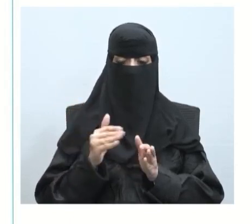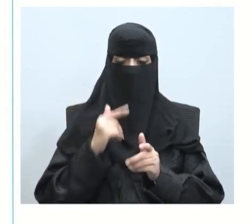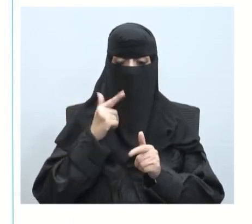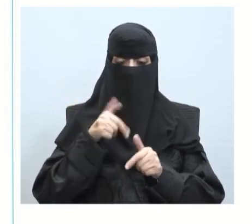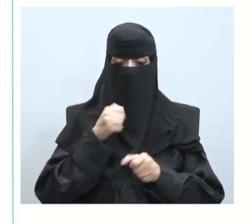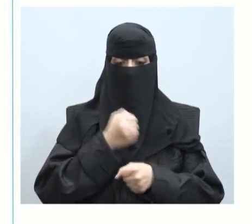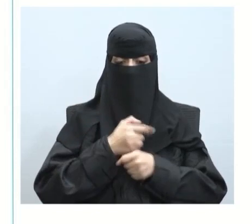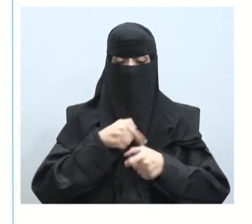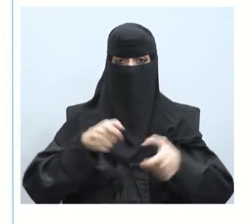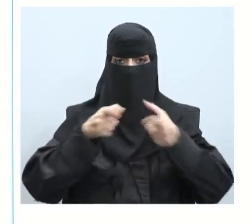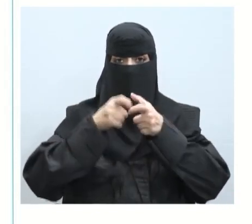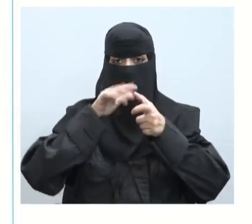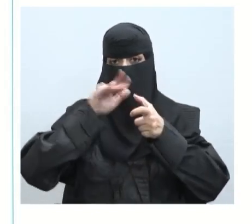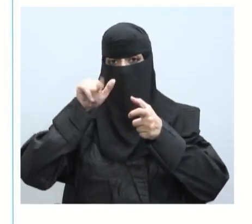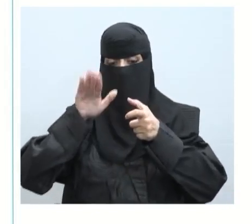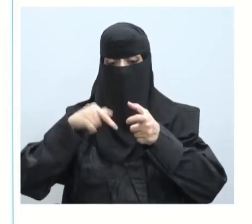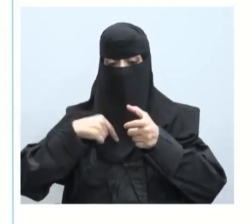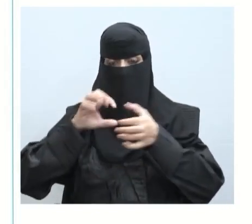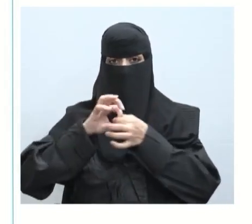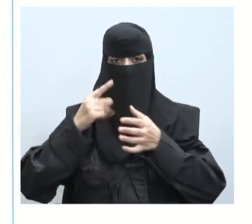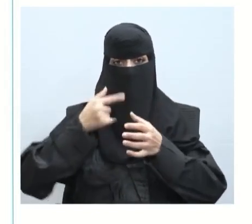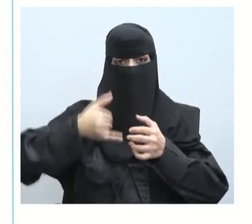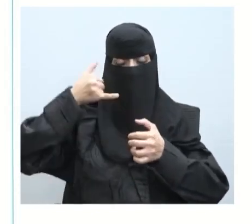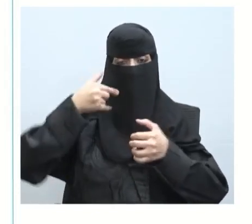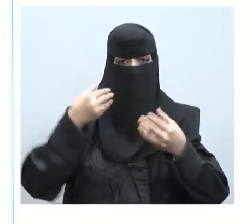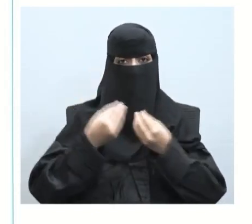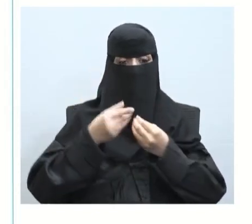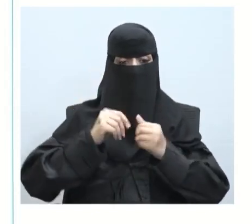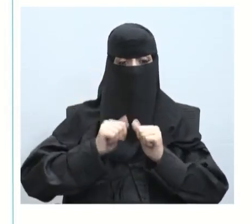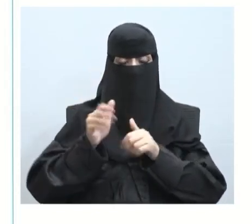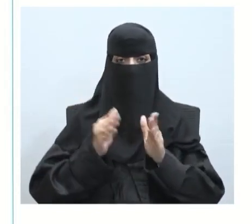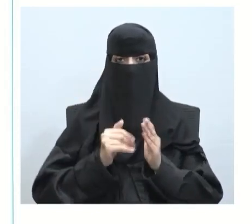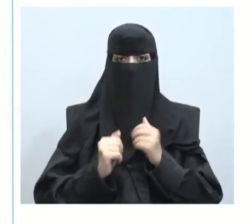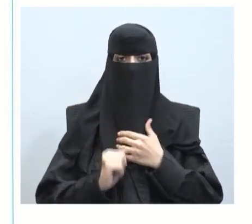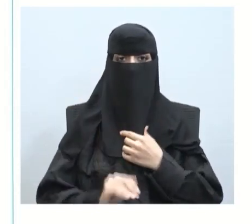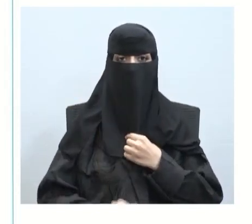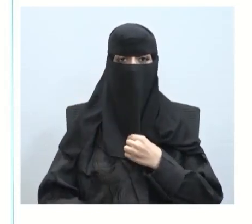يتم تثبيت حزمة الباهو الذي تقوم بالاتصال مع عميل الـ mqtt.